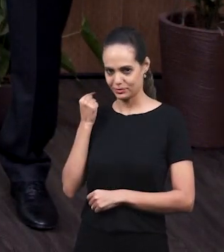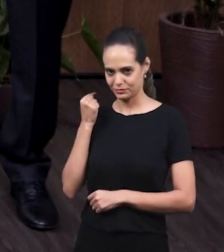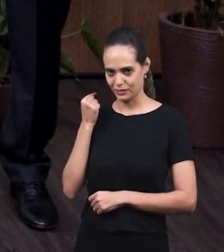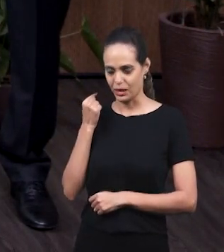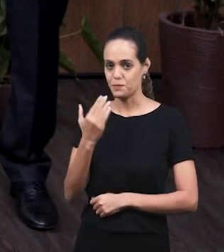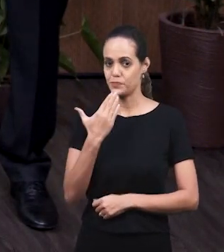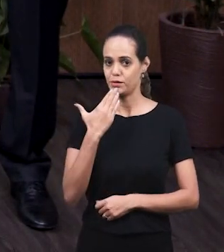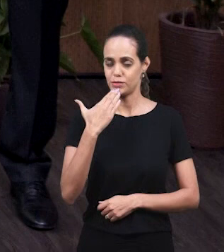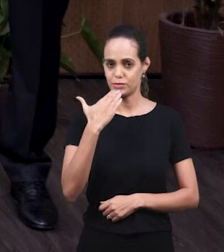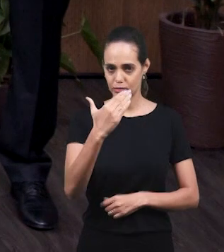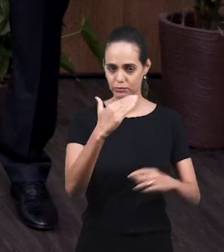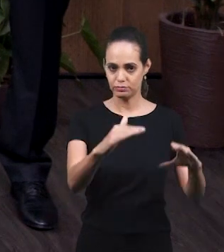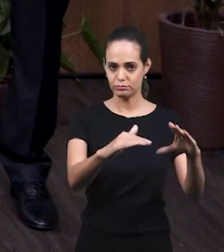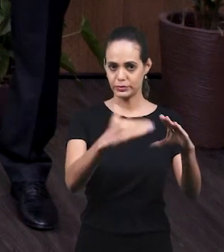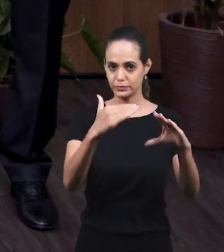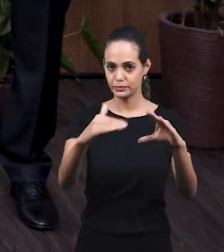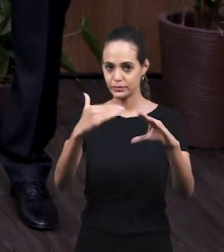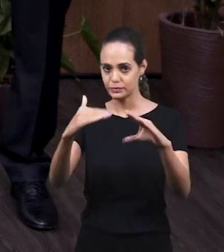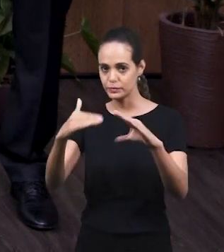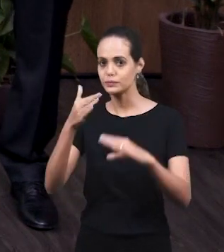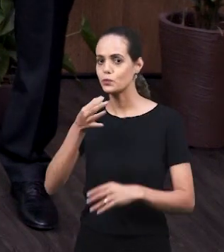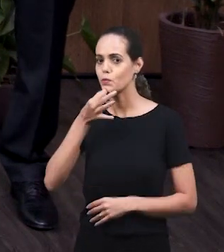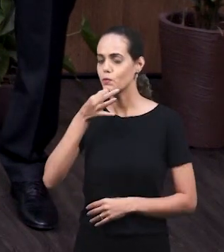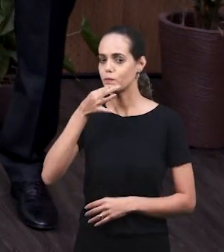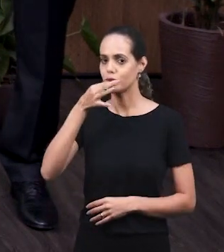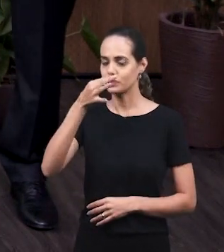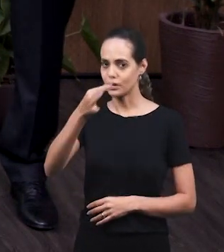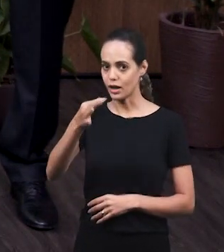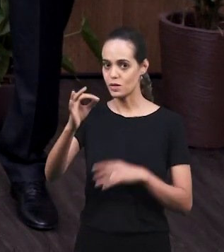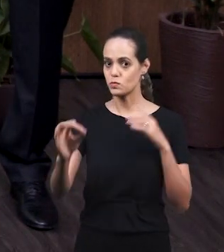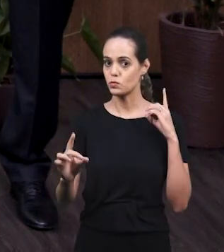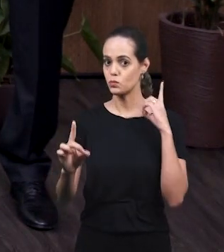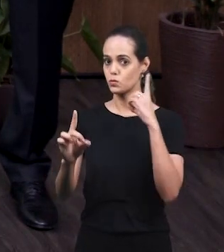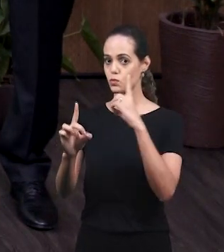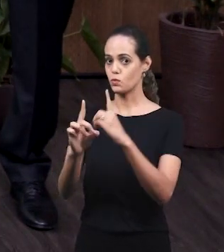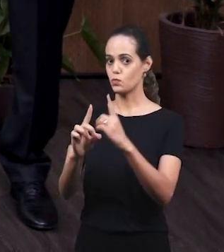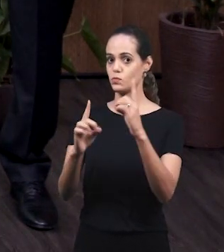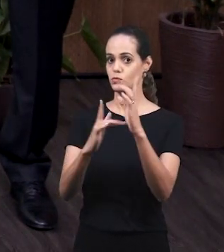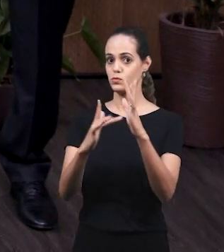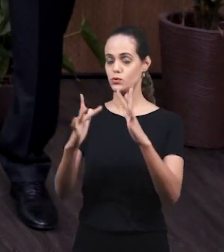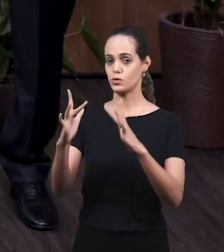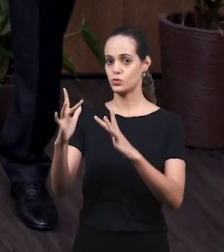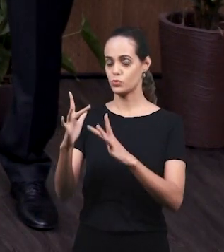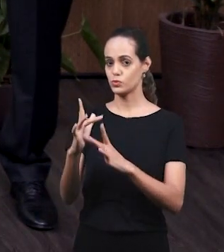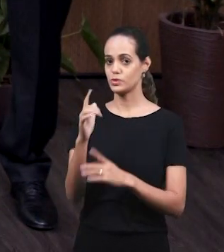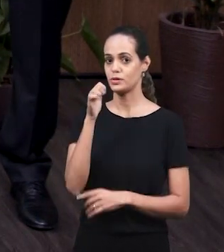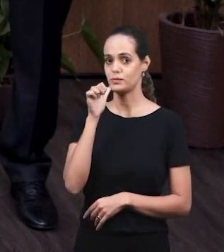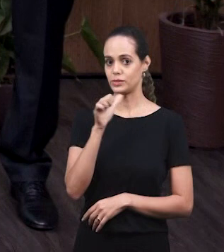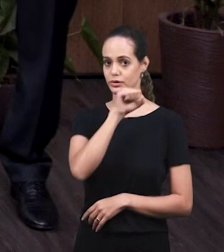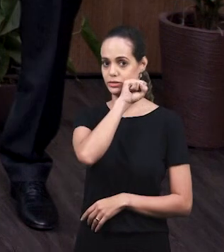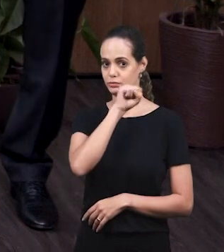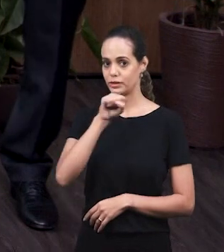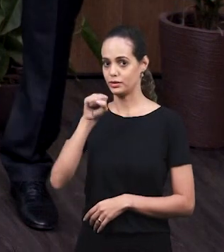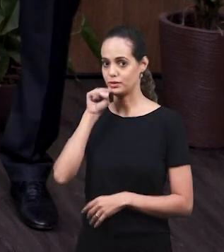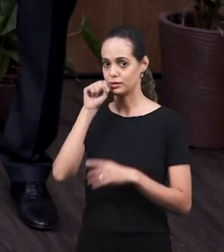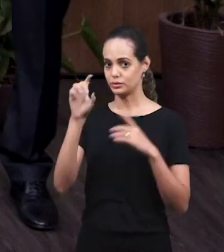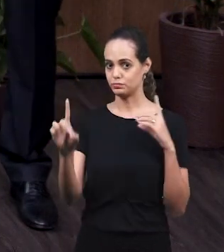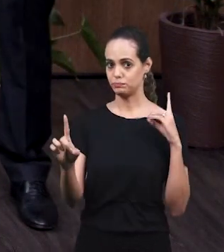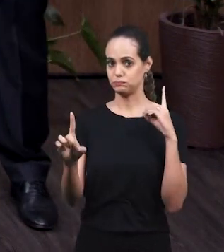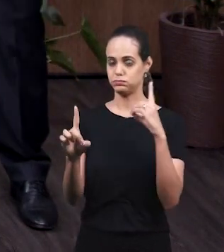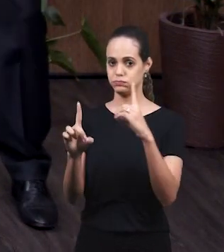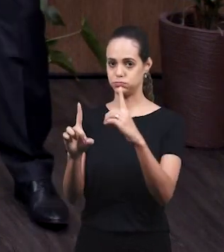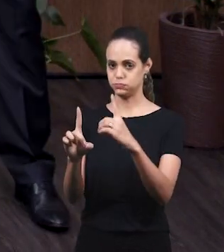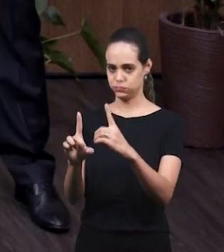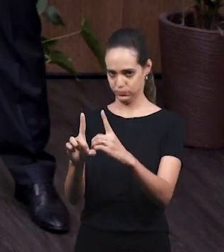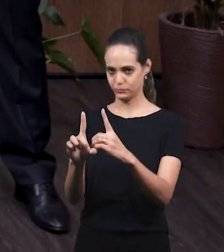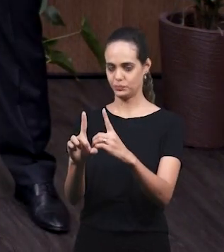avons demandé qu'on nous envoie des commentaires sur la rencontre du Seigneur Jésus avec la femme samaritaine, qui